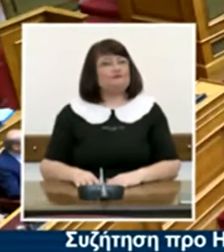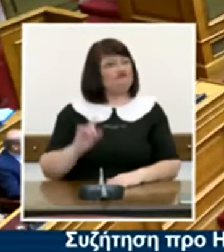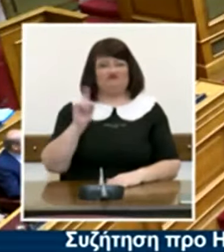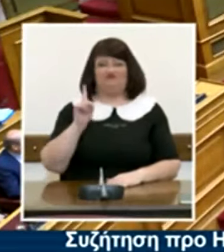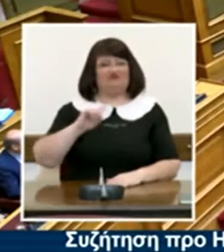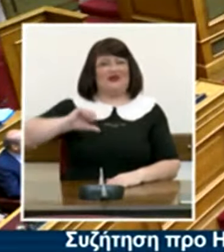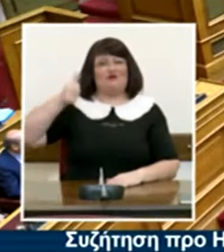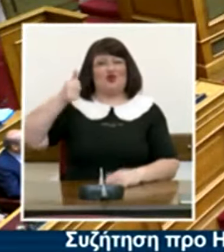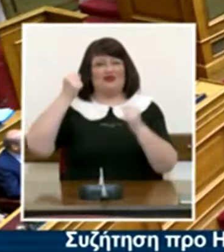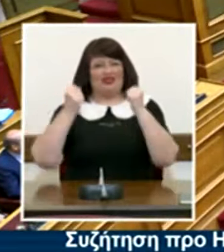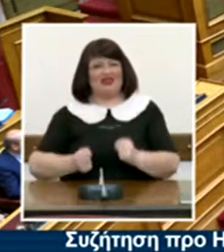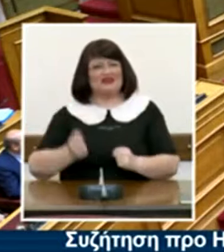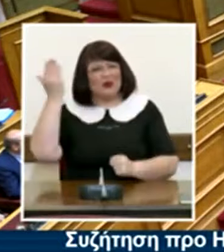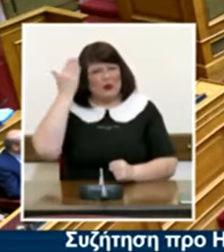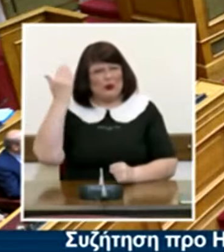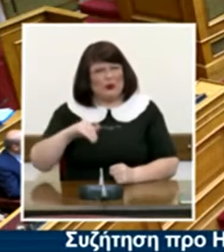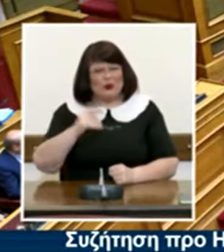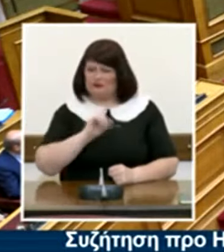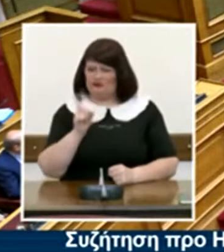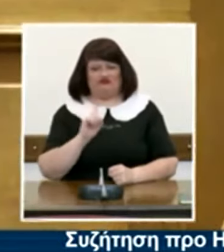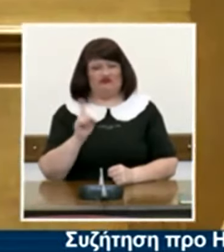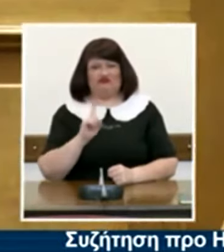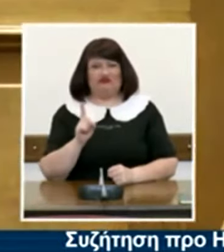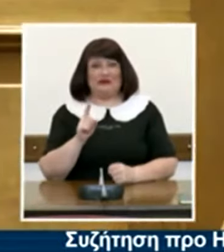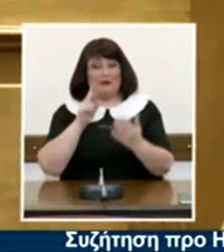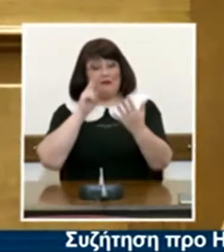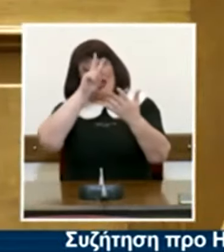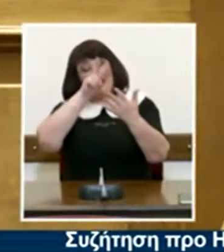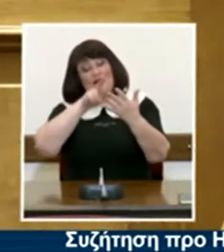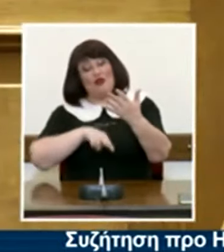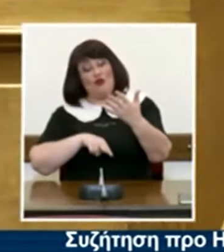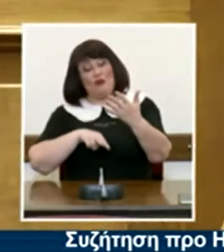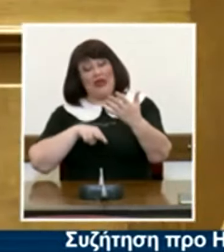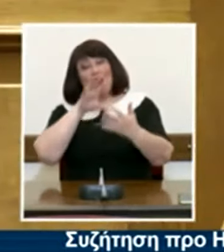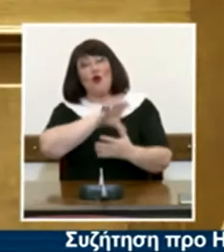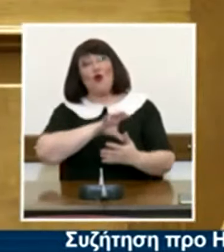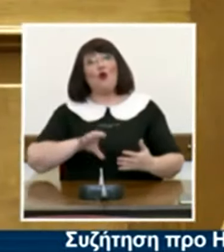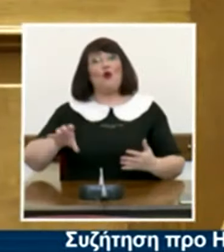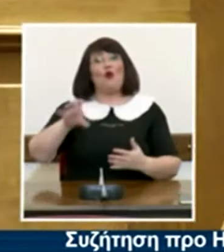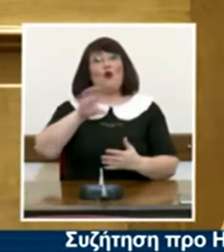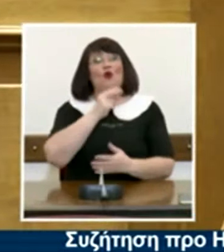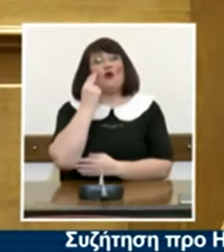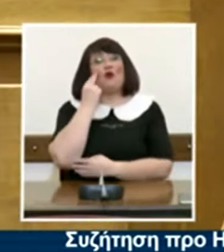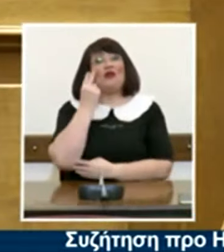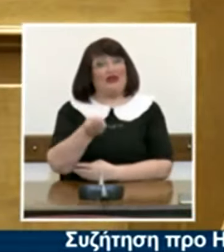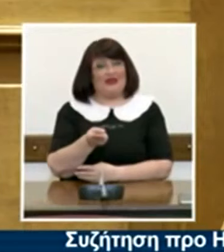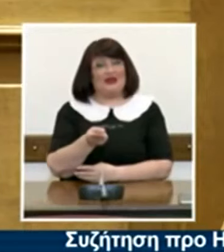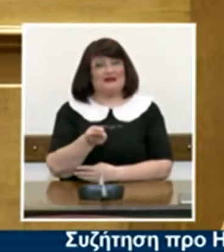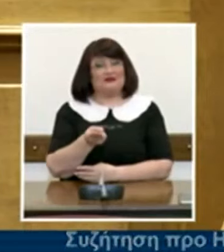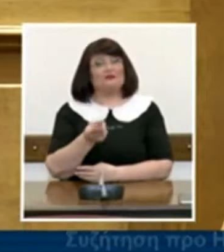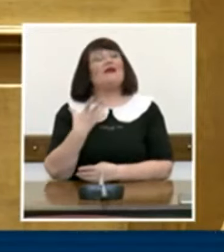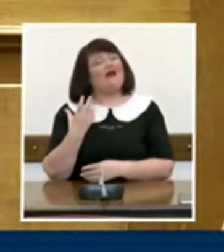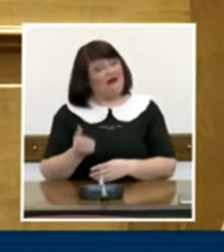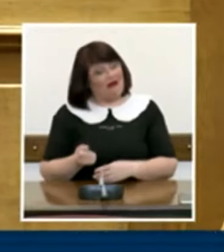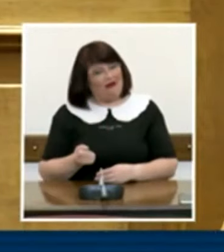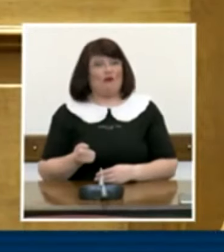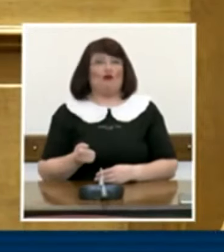ακρίβεια. Και μία μόνο ματιά στο χάρτη αρκεί να διαπιστώσει ότι έχουμε να κάνουμε με ένα φαινόμενο το